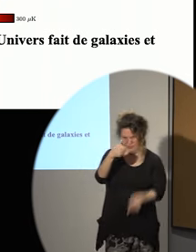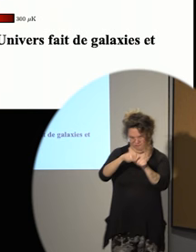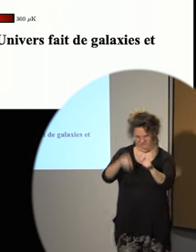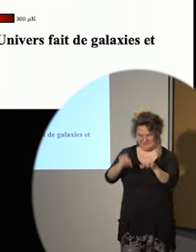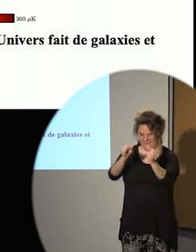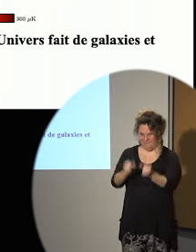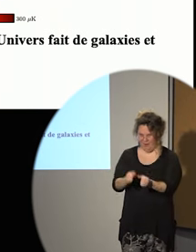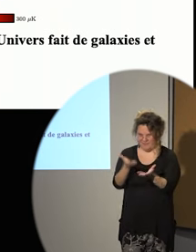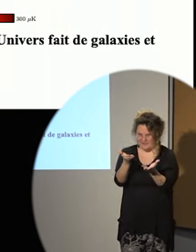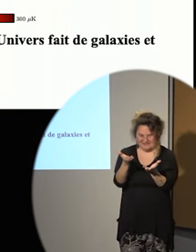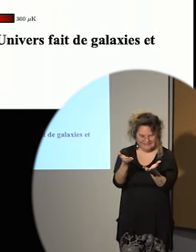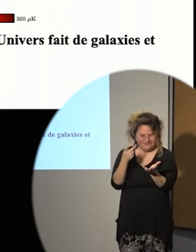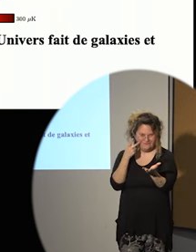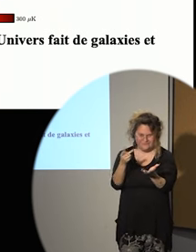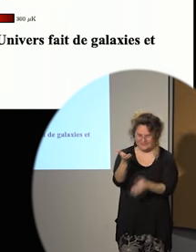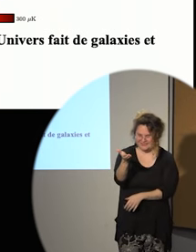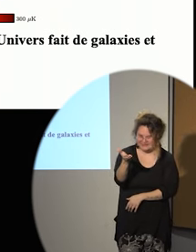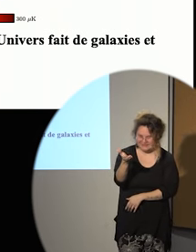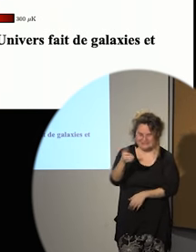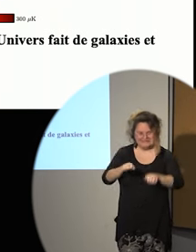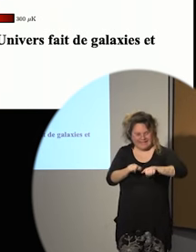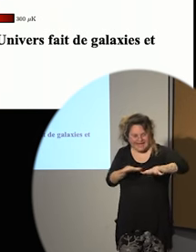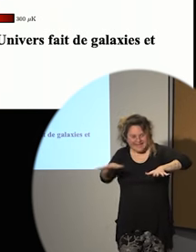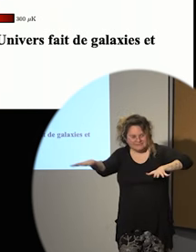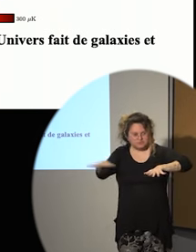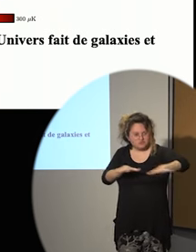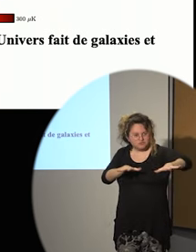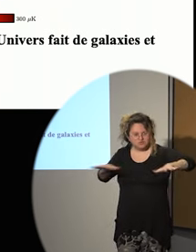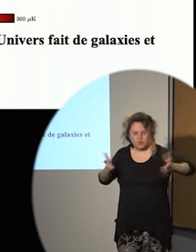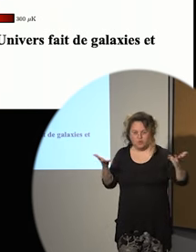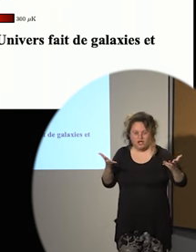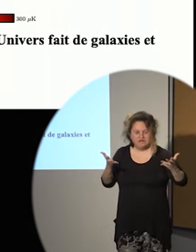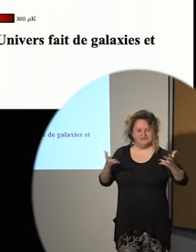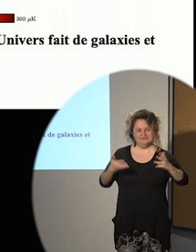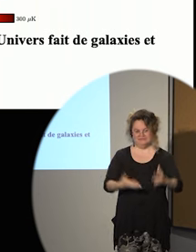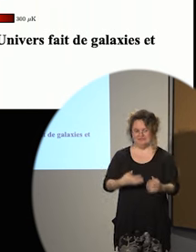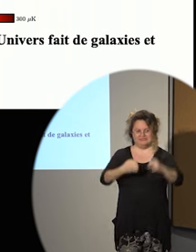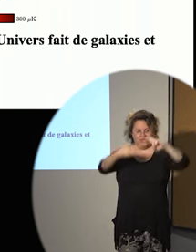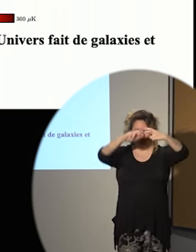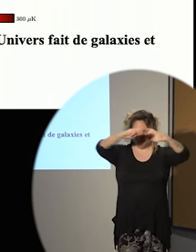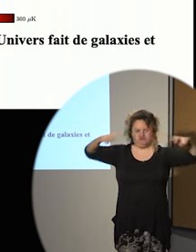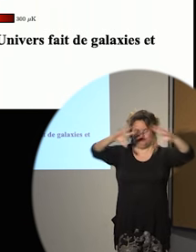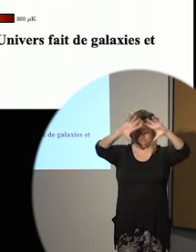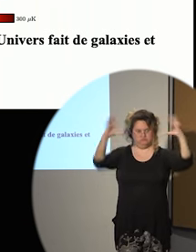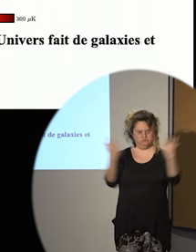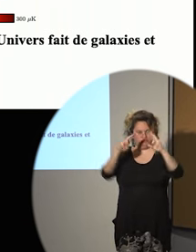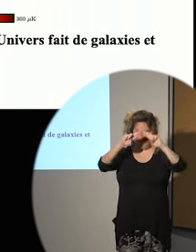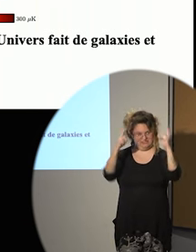bien, en fait, que ce qui est en expansion, en fait, c'est la structure de l'univers. Mais